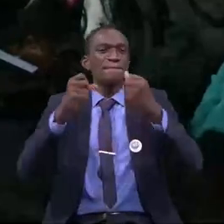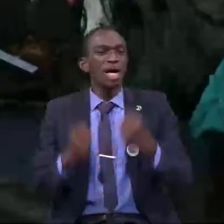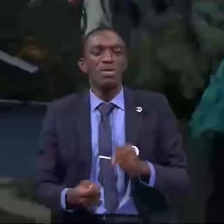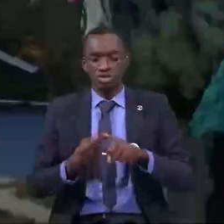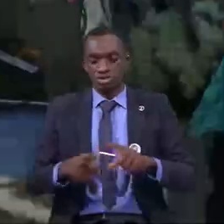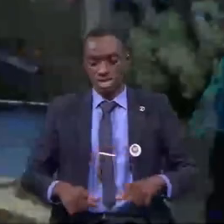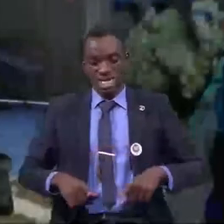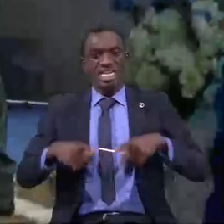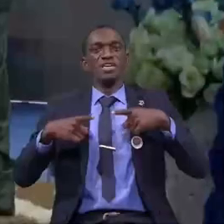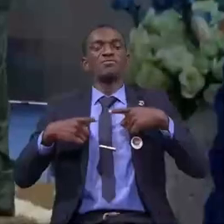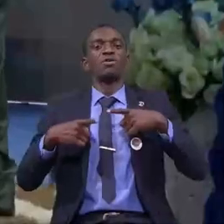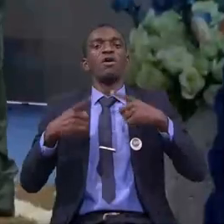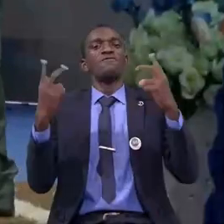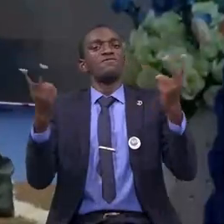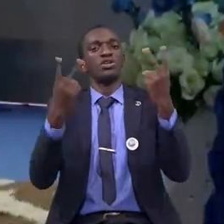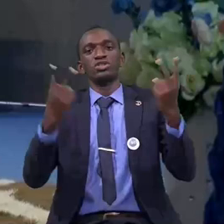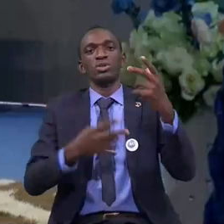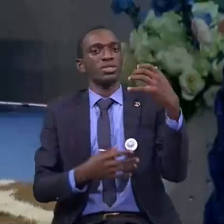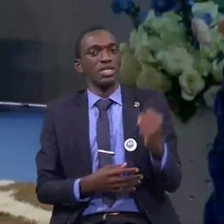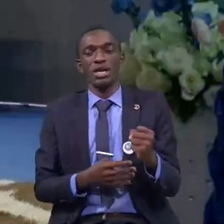La puissance pour mener vie triomphante.